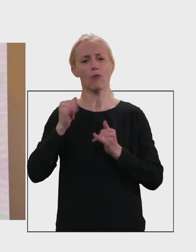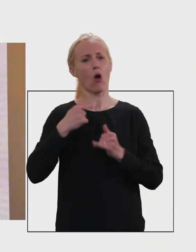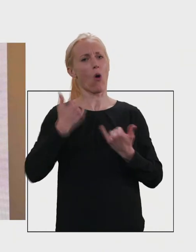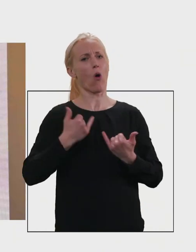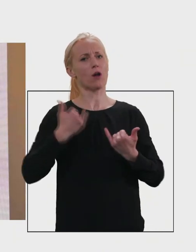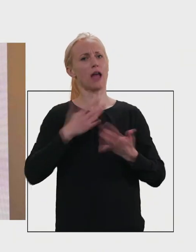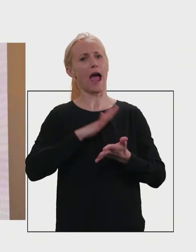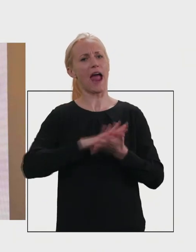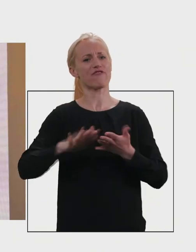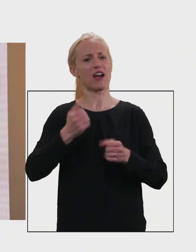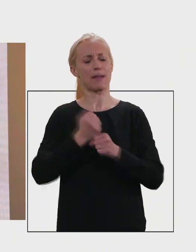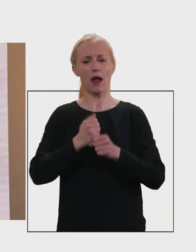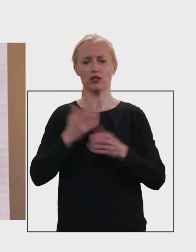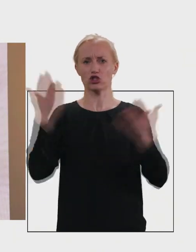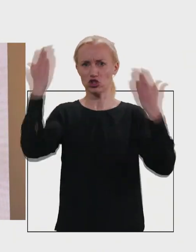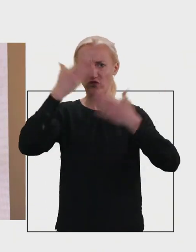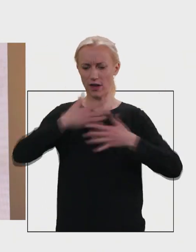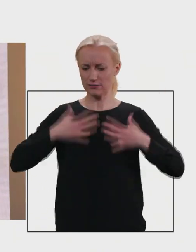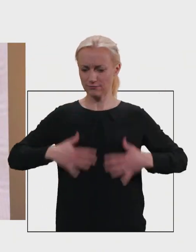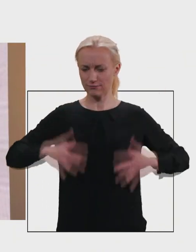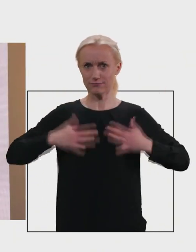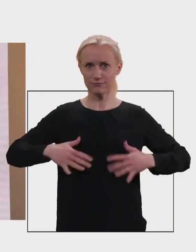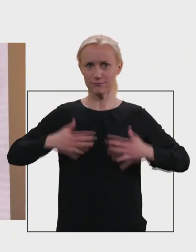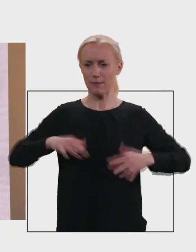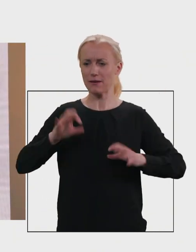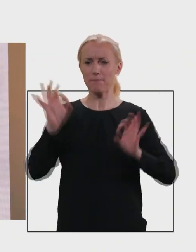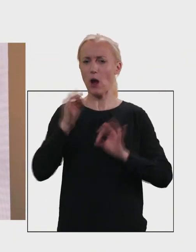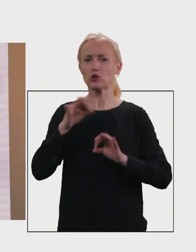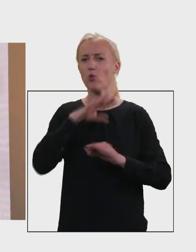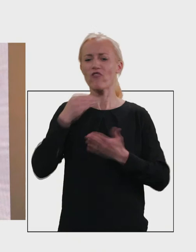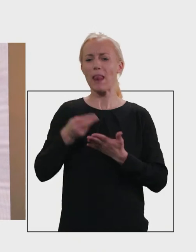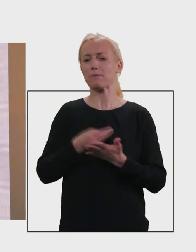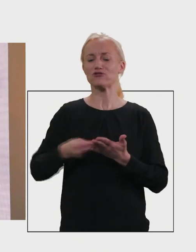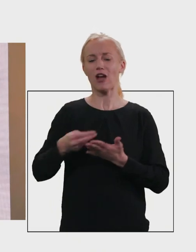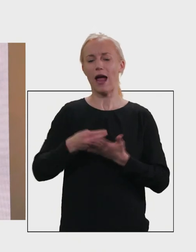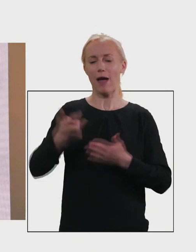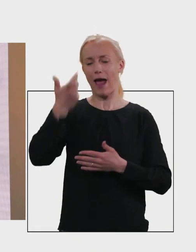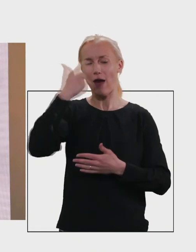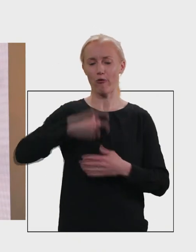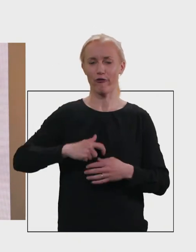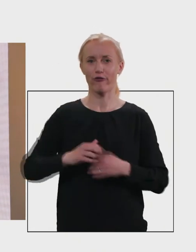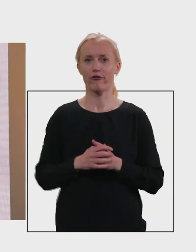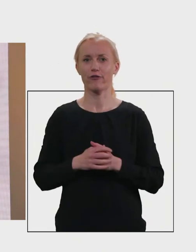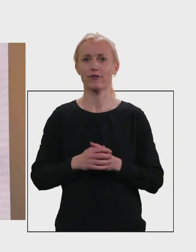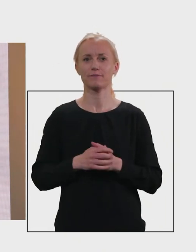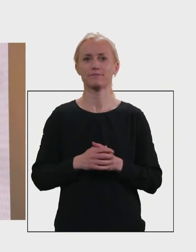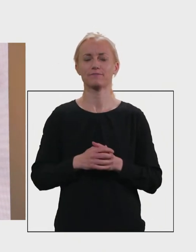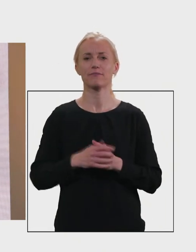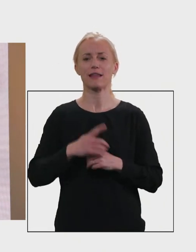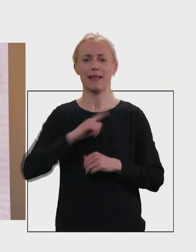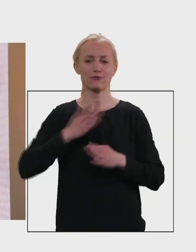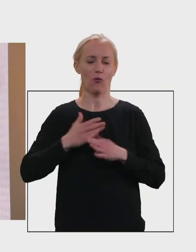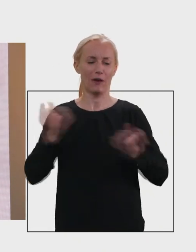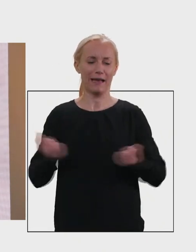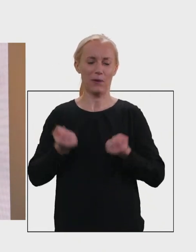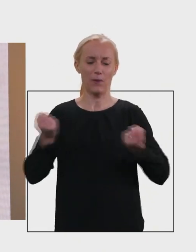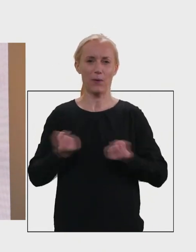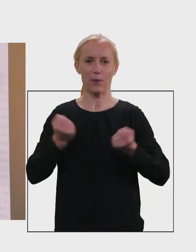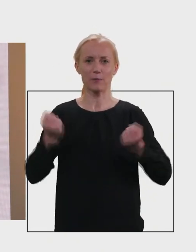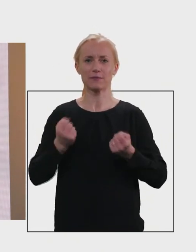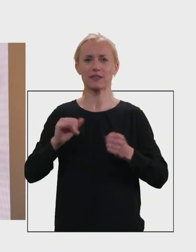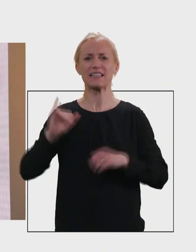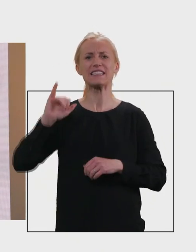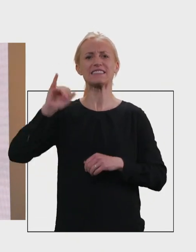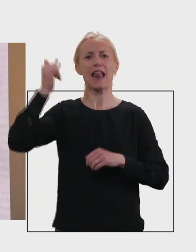ganz schwarz gekleidet, um nicht viel beschreiben zu müssen. Ich bin zwischengeübt und habe